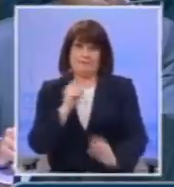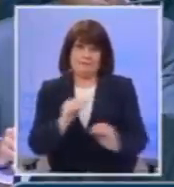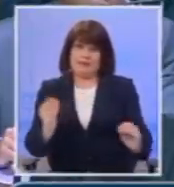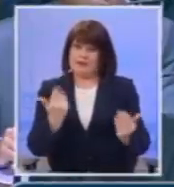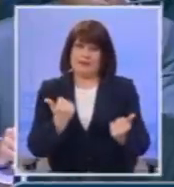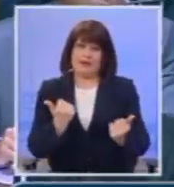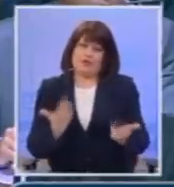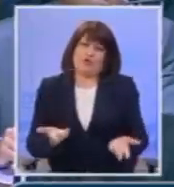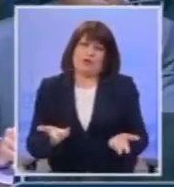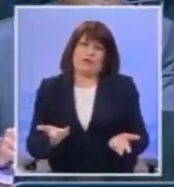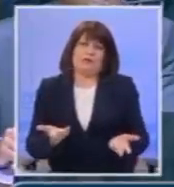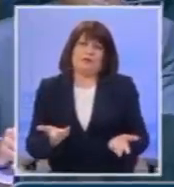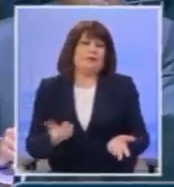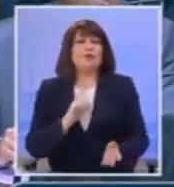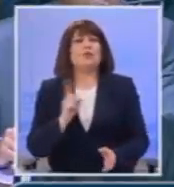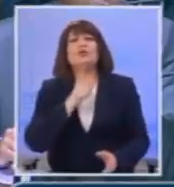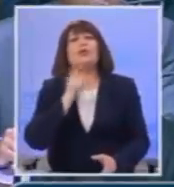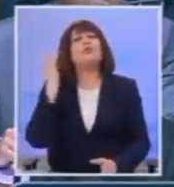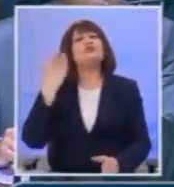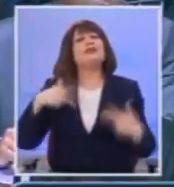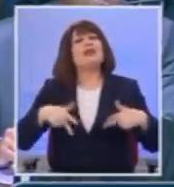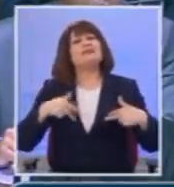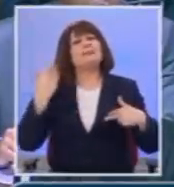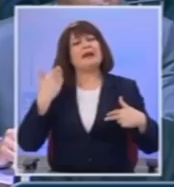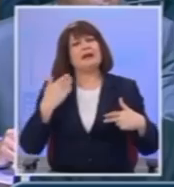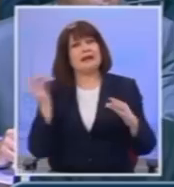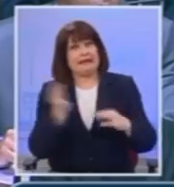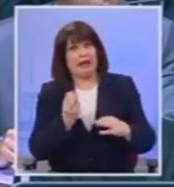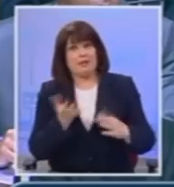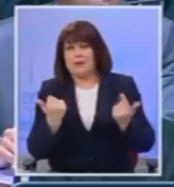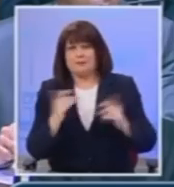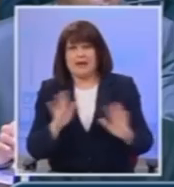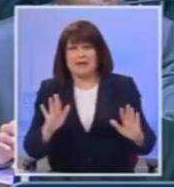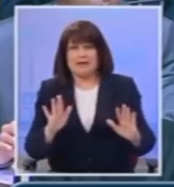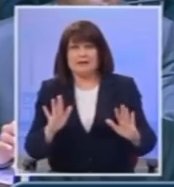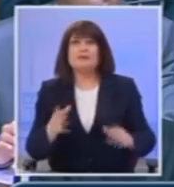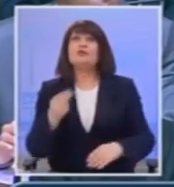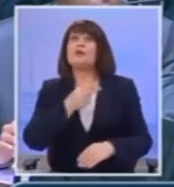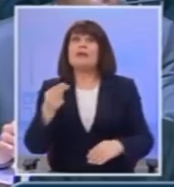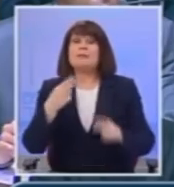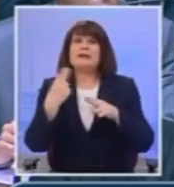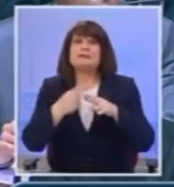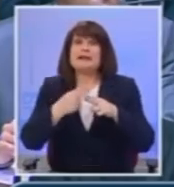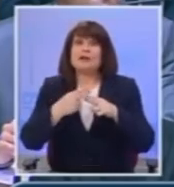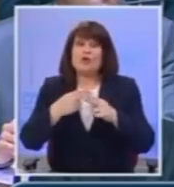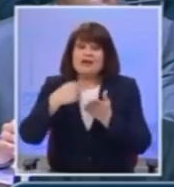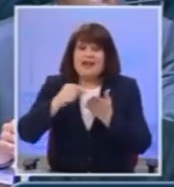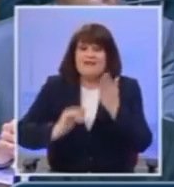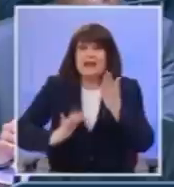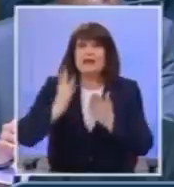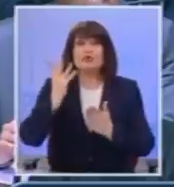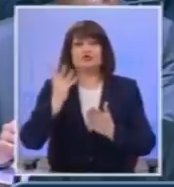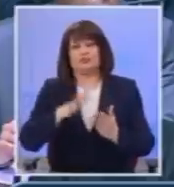Δεν είναι παράδεισος. Ούτε με τους προηγούμενους ήταν παράδεισος. Το θέμα είναι να πάμε σε κάποιες διαδικασίες που θα βελτιώνουν την